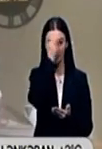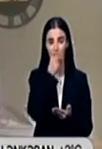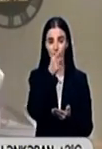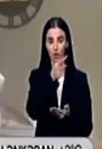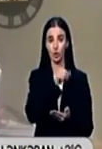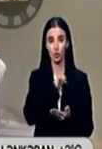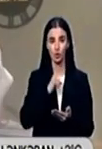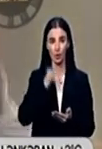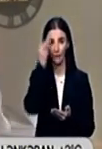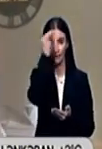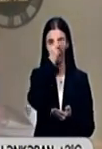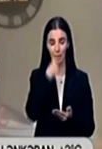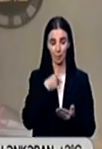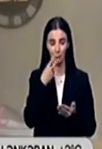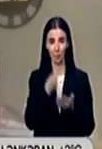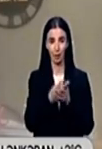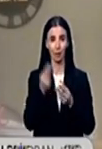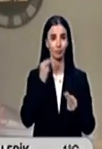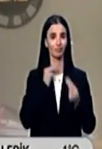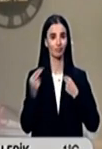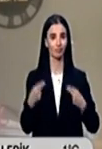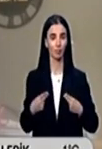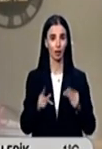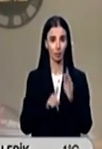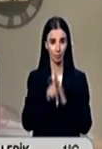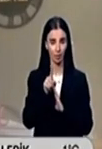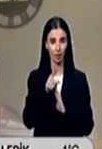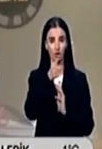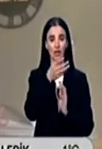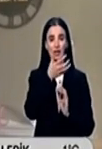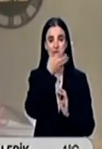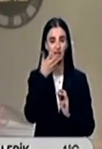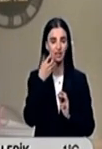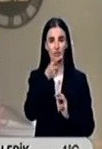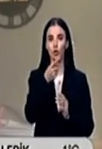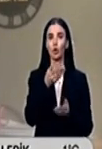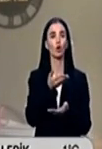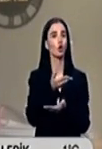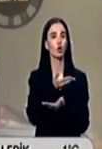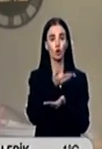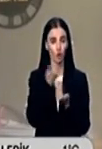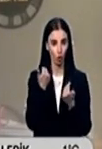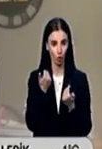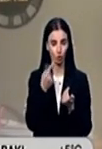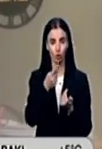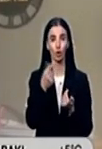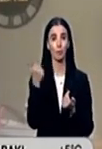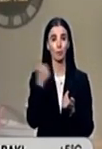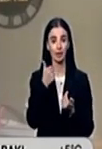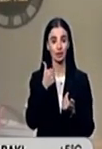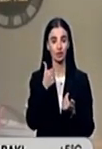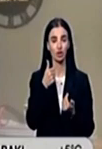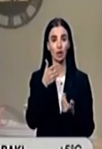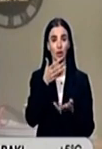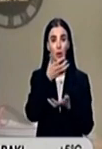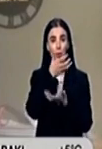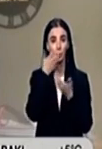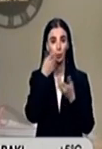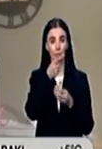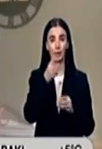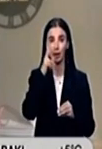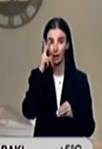Səpkilər ortaya çıxandan sonra artıq qızdırmalar səngiməyə başlayır. Öncə qızdırma olur, sonra səpkilər ortaya çıxır.